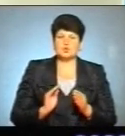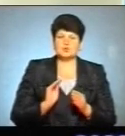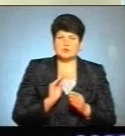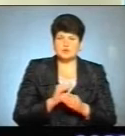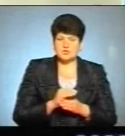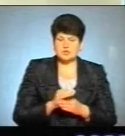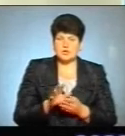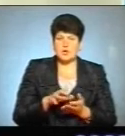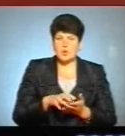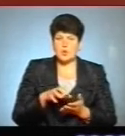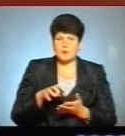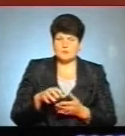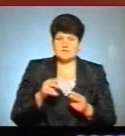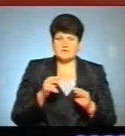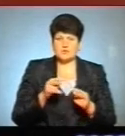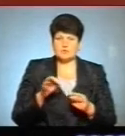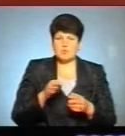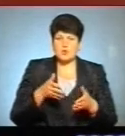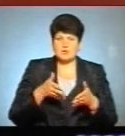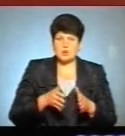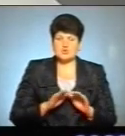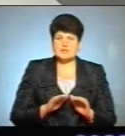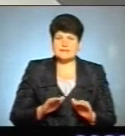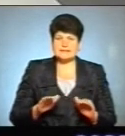копії свідоцтв про народження дітей,